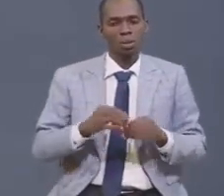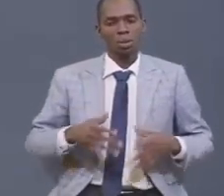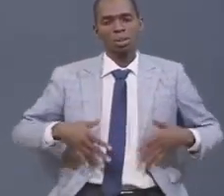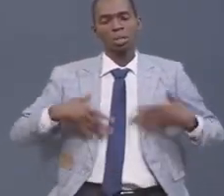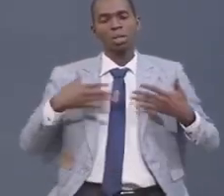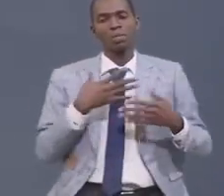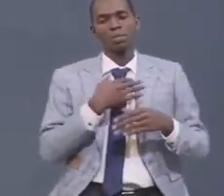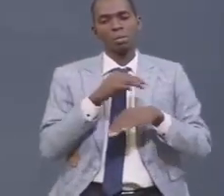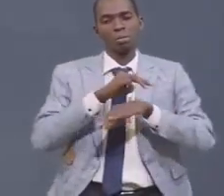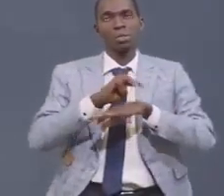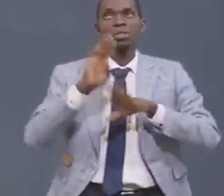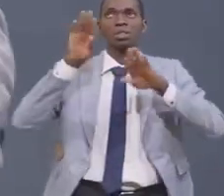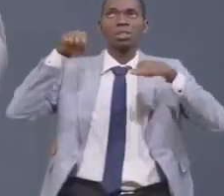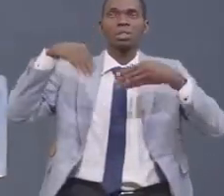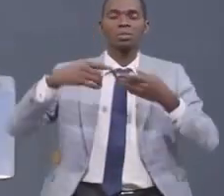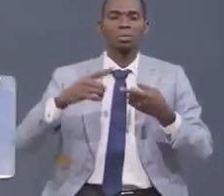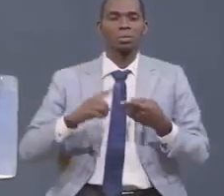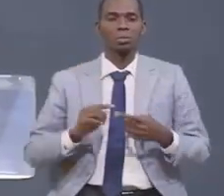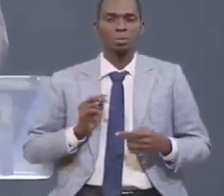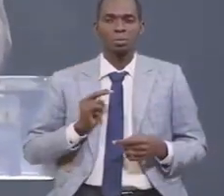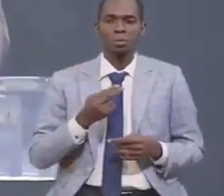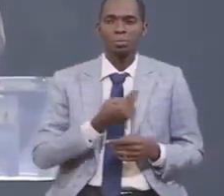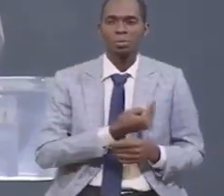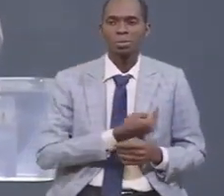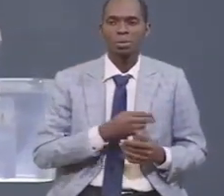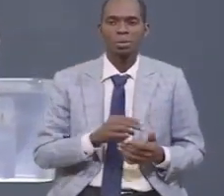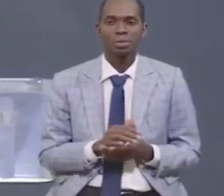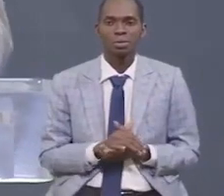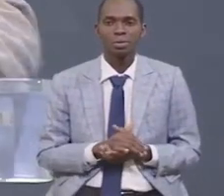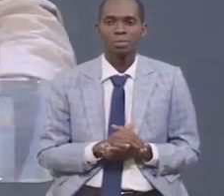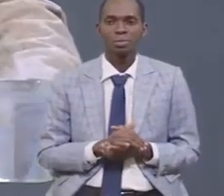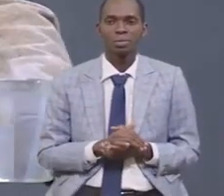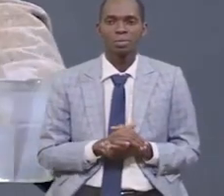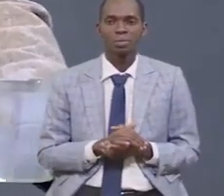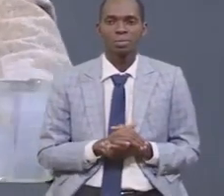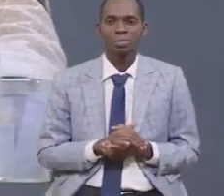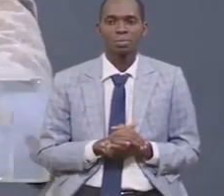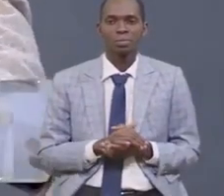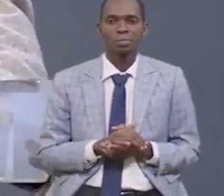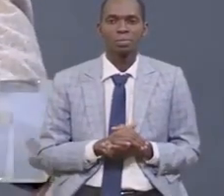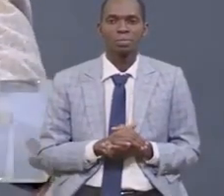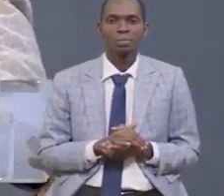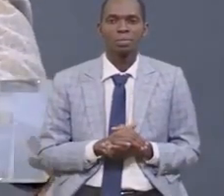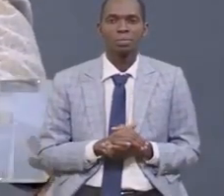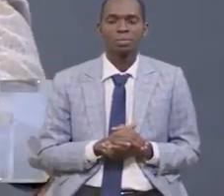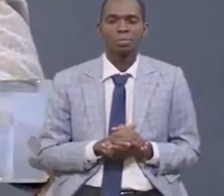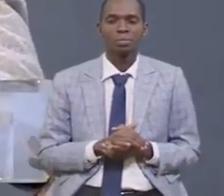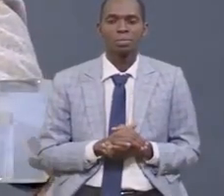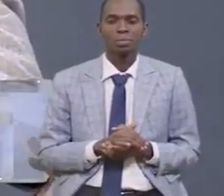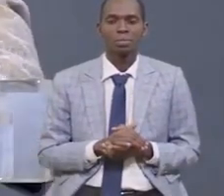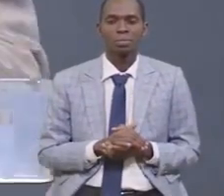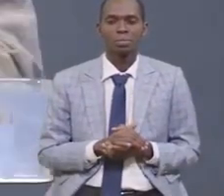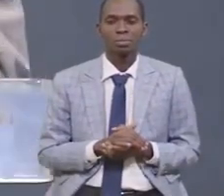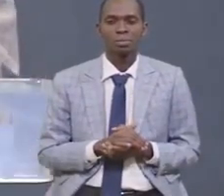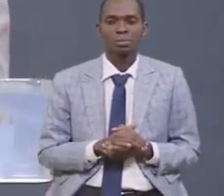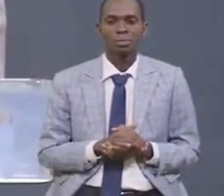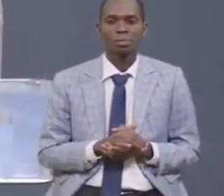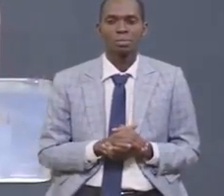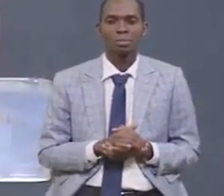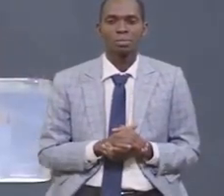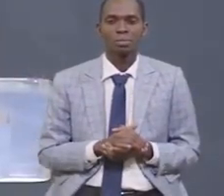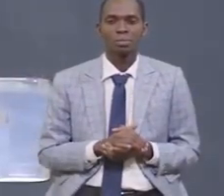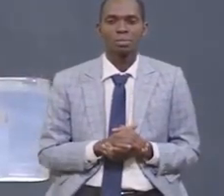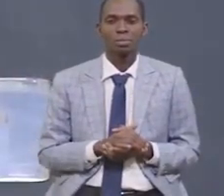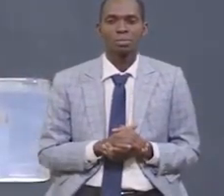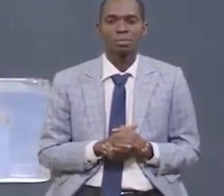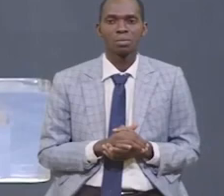us. మనల్ని ఇక్కడ ఉంచి చేయడానికి పనిని అప్పగించి పనికి సంబంధించిన సామర్థ్యాన్ని నుంచి తిరిగి వచ్చి మన పని యొక్క ప్రతిఫలాన్ని లెక్కించనై